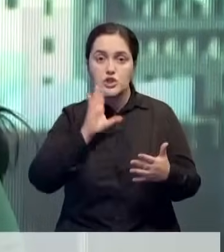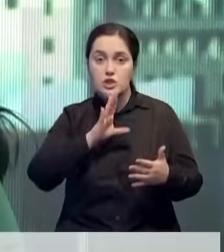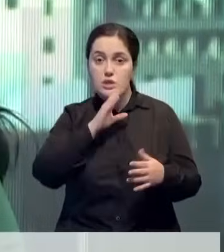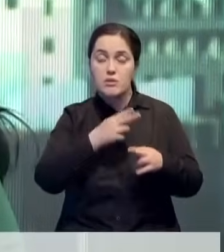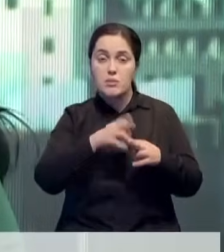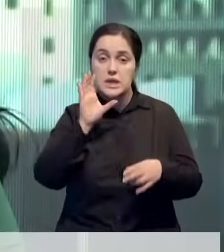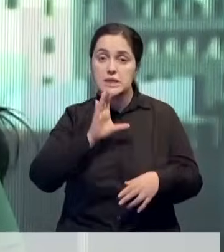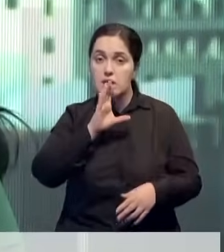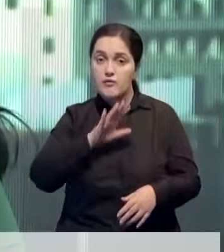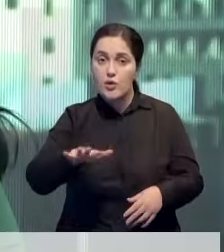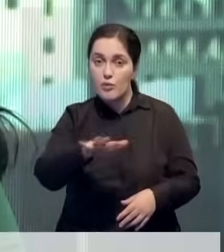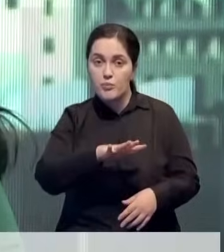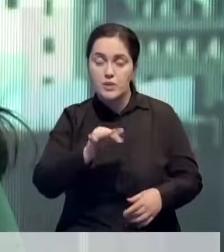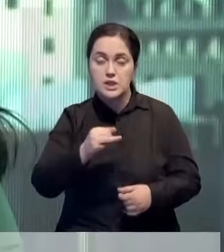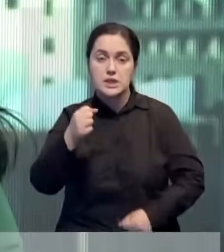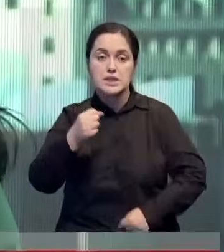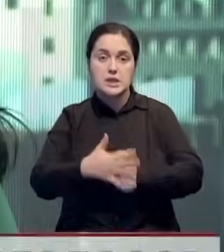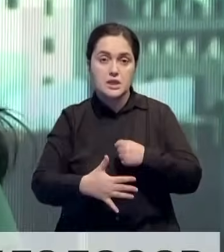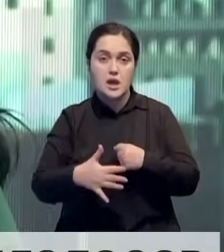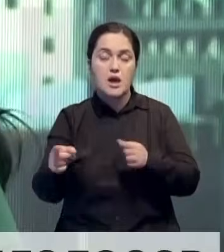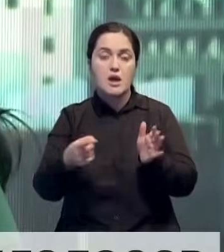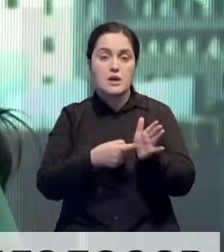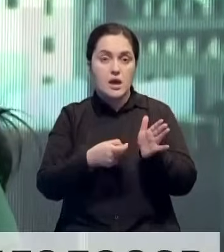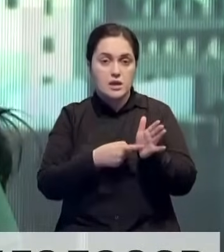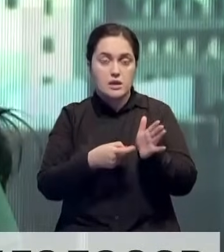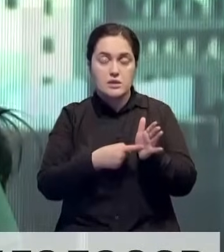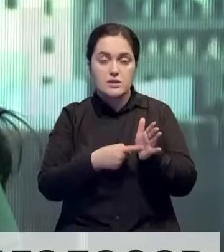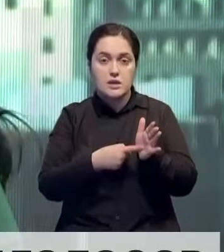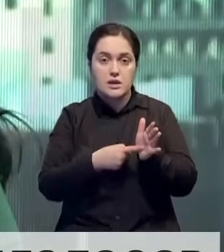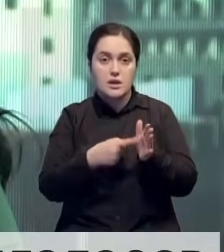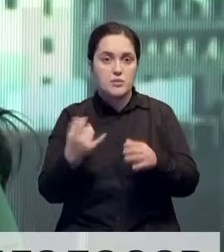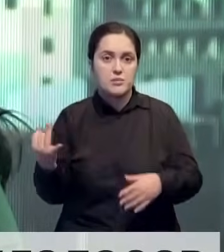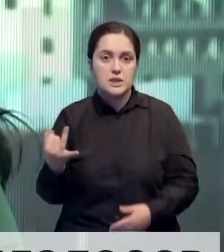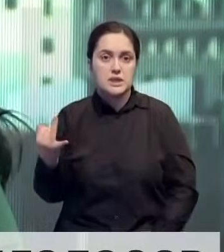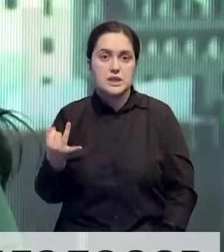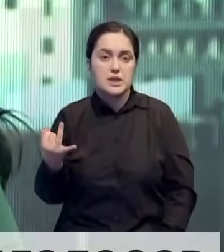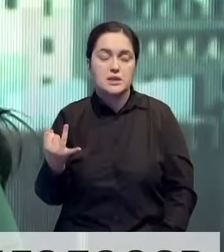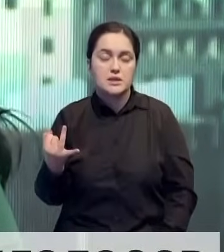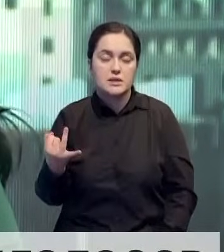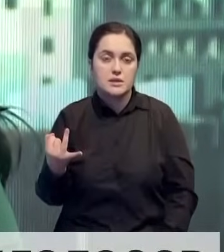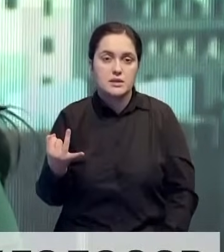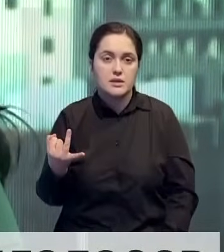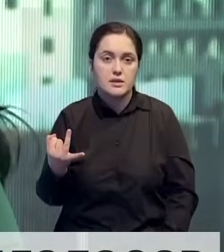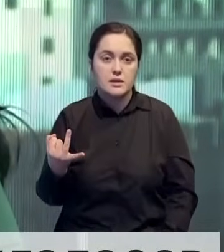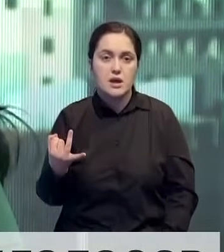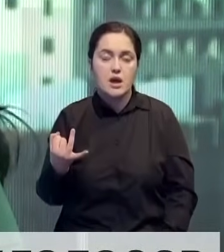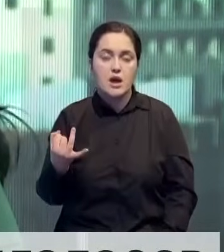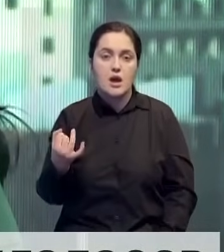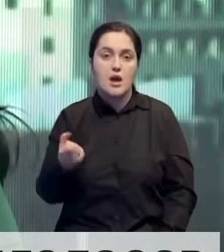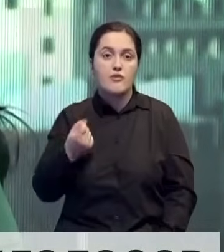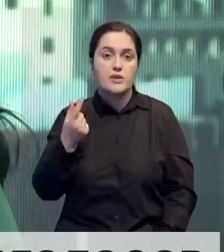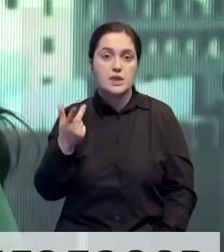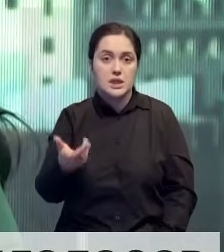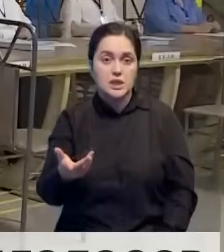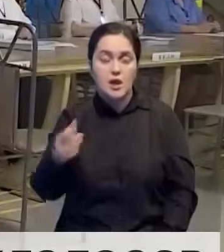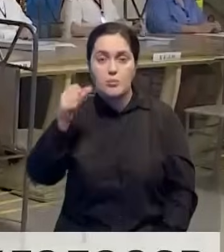северные области и центральные области, карагандинские, это очень интересная тенденция. И я скажу, в некоторых даже